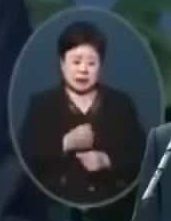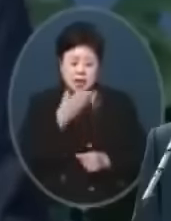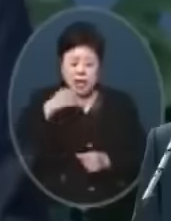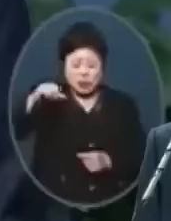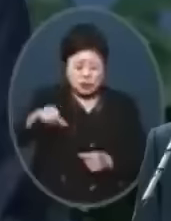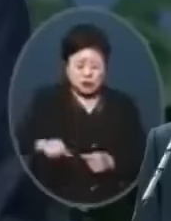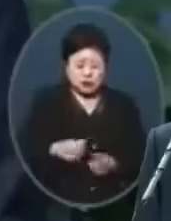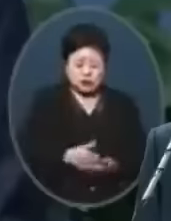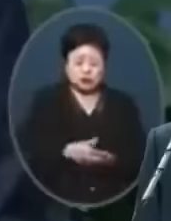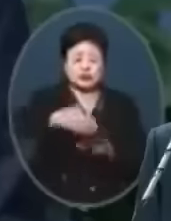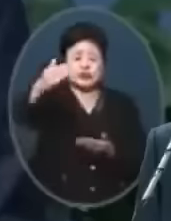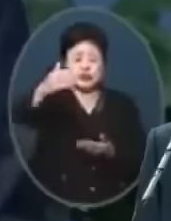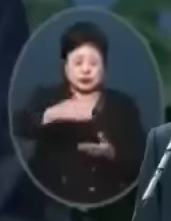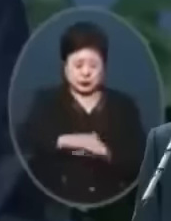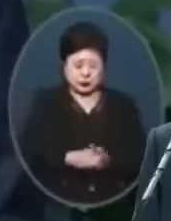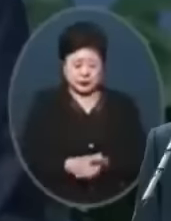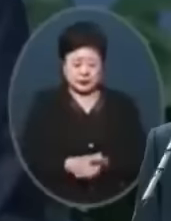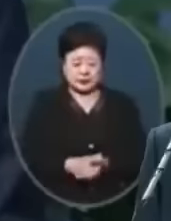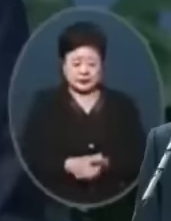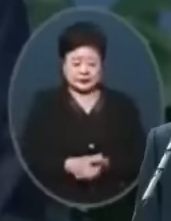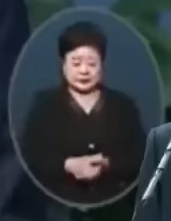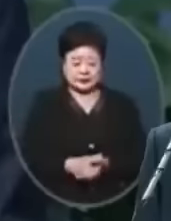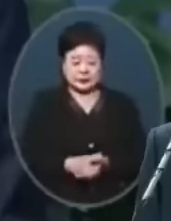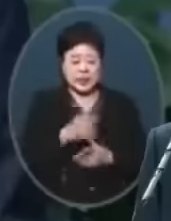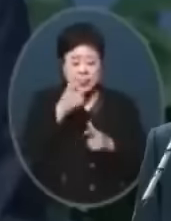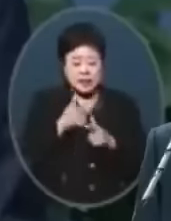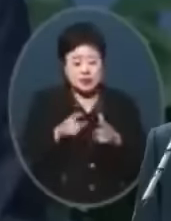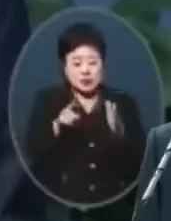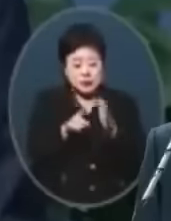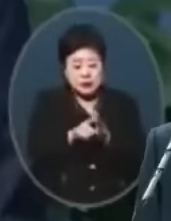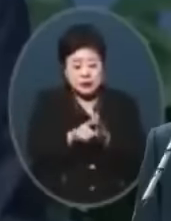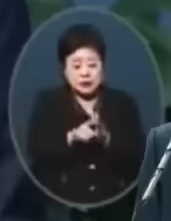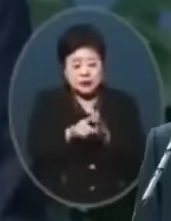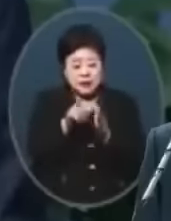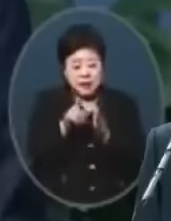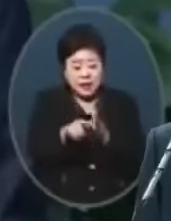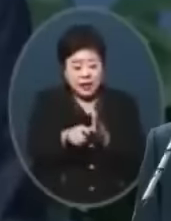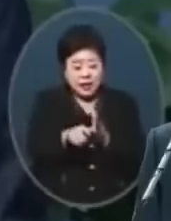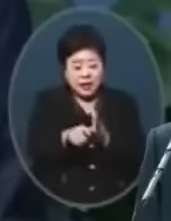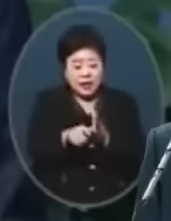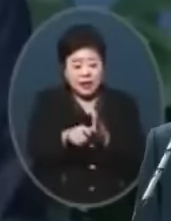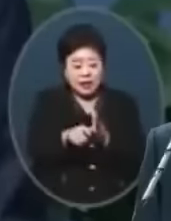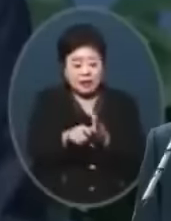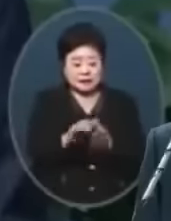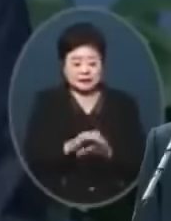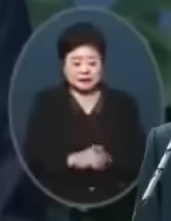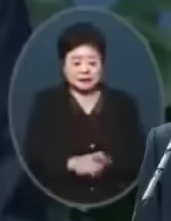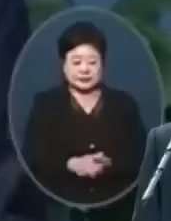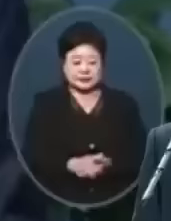저주를 지하여 주신 것입니다. 예수 믿는다는 그 신앙 자체가